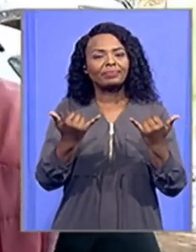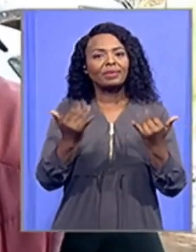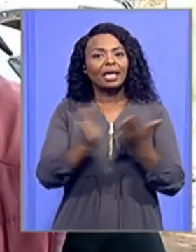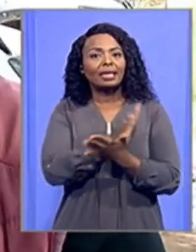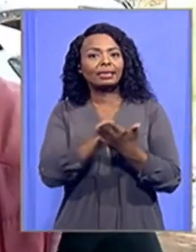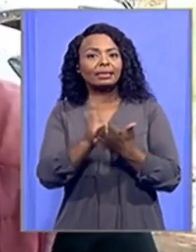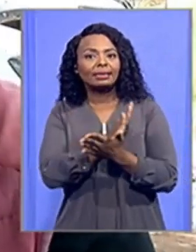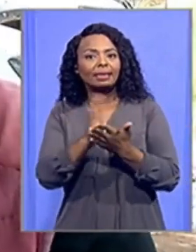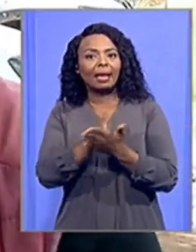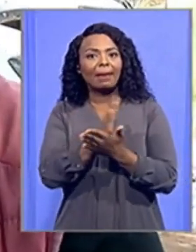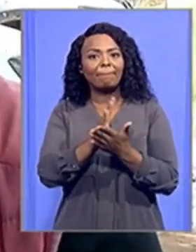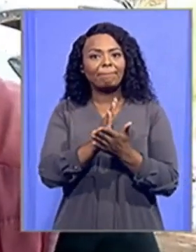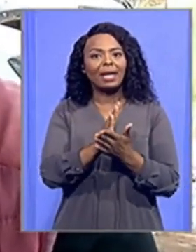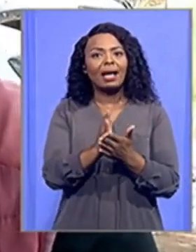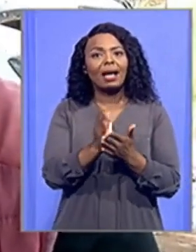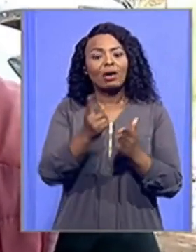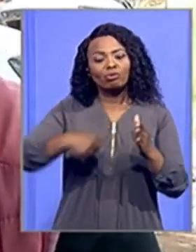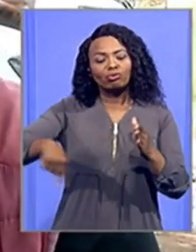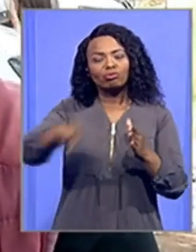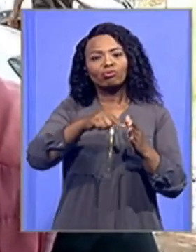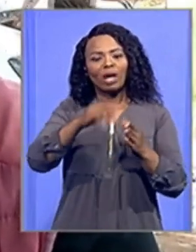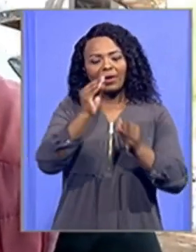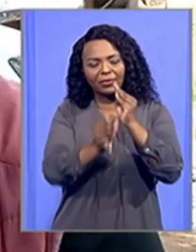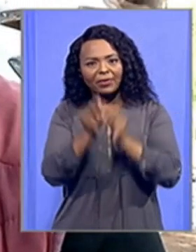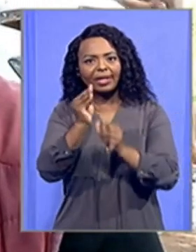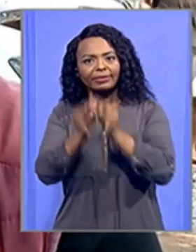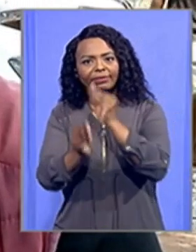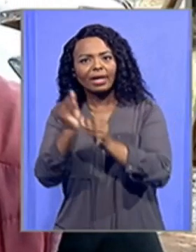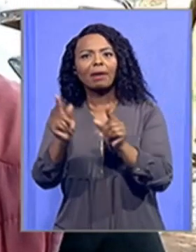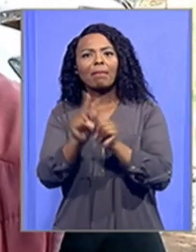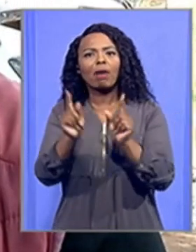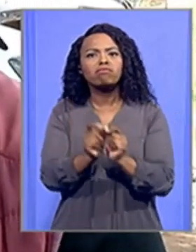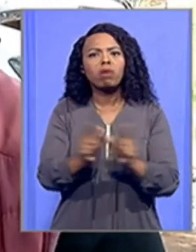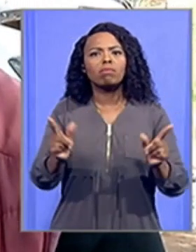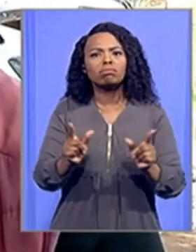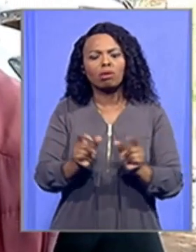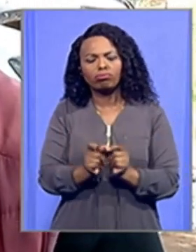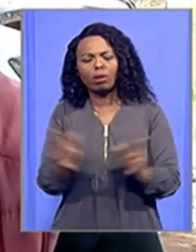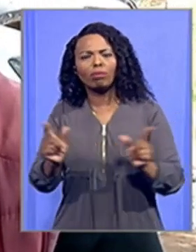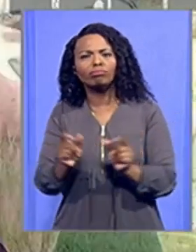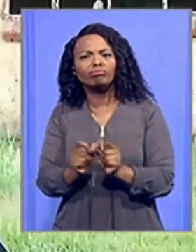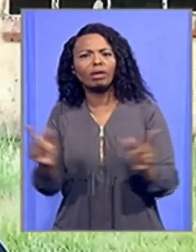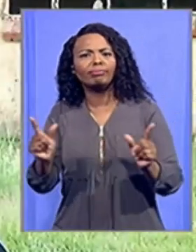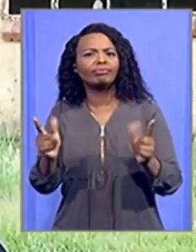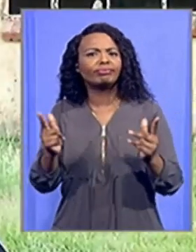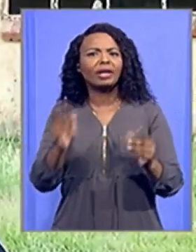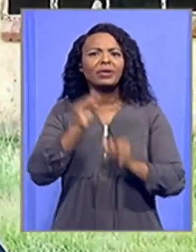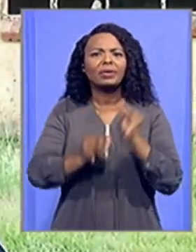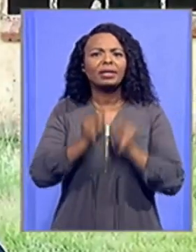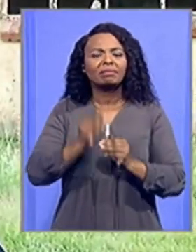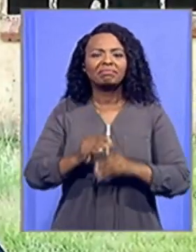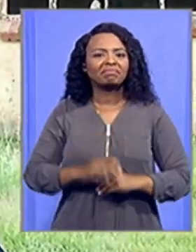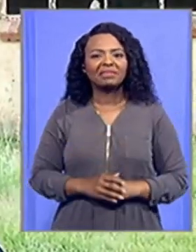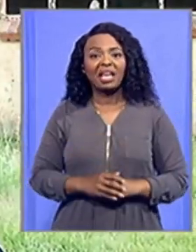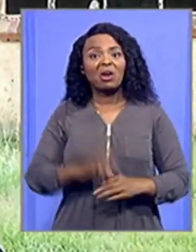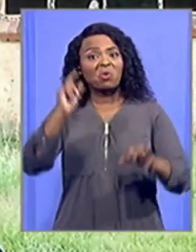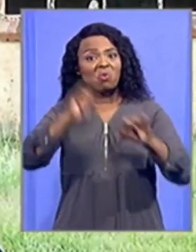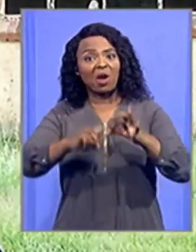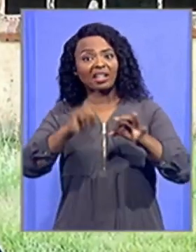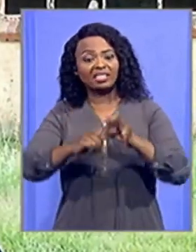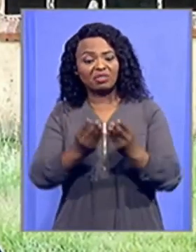them di senyegile la ntse ba re ba try ba re ba di bankanya mare go tsona fela ba dirisa material o